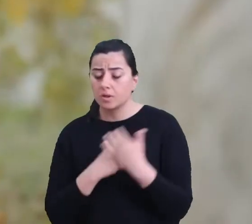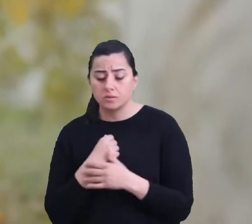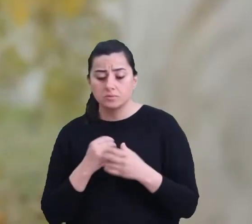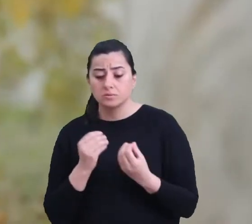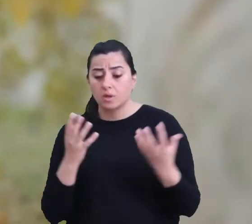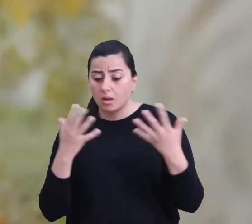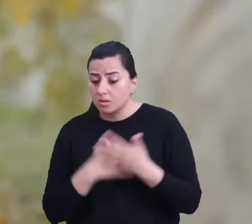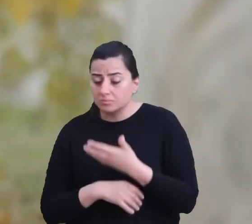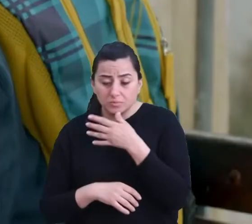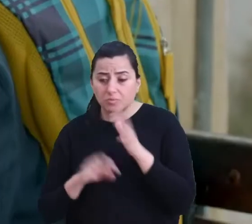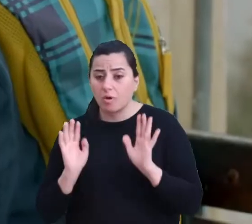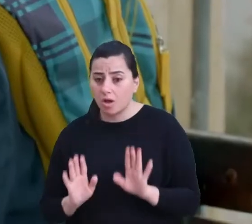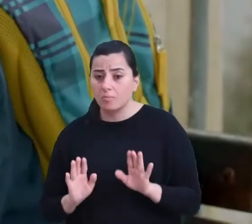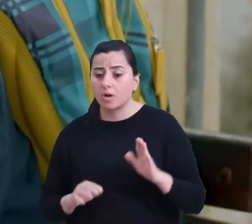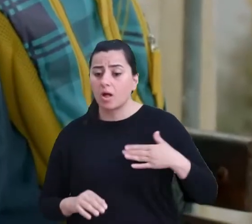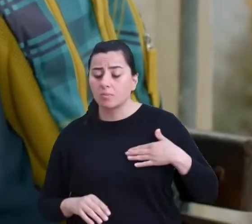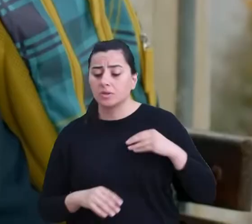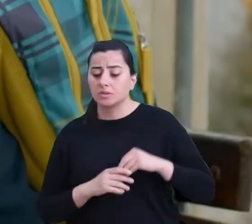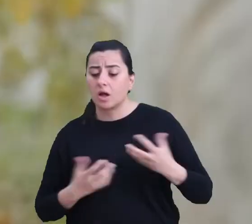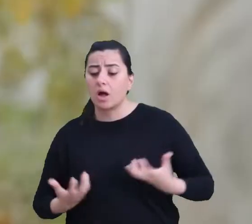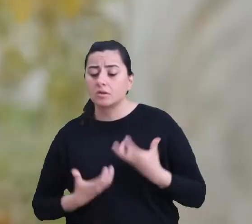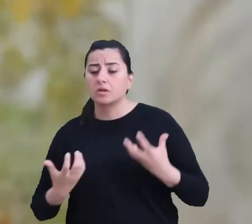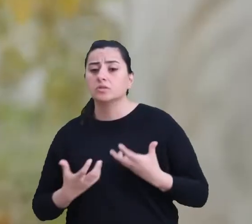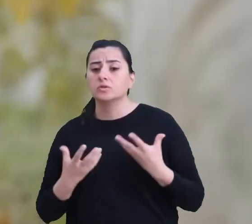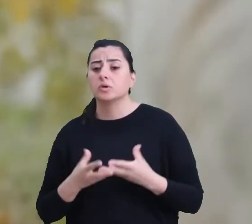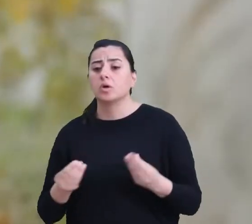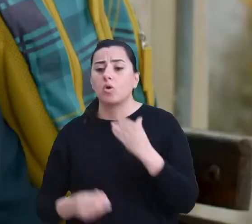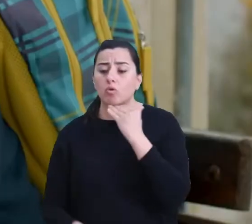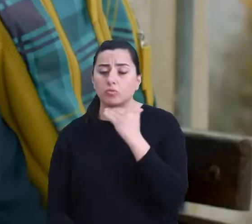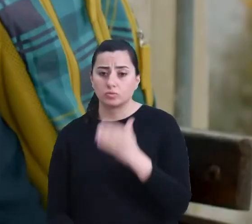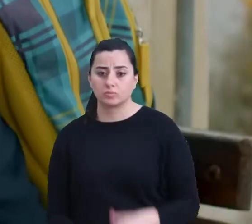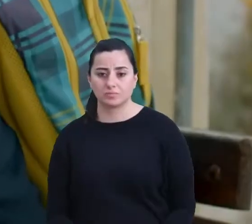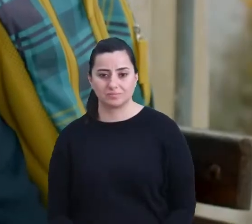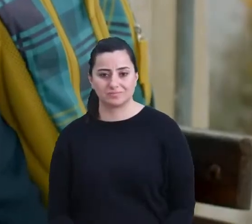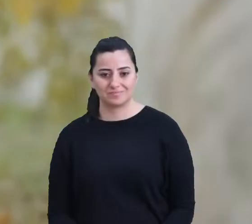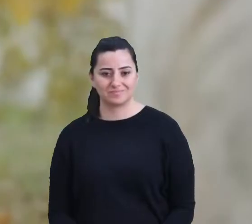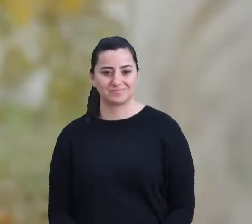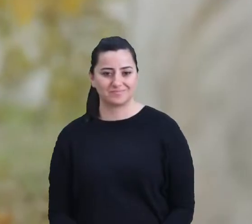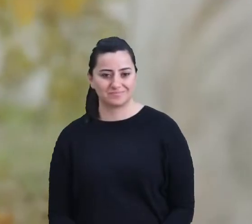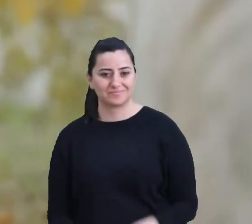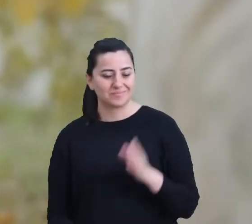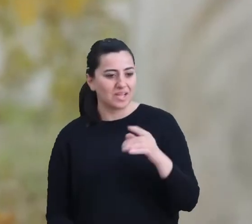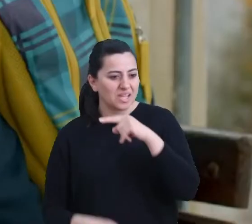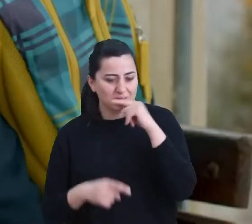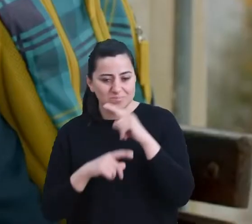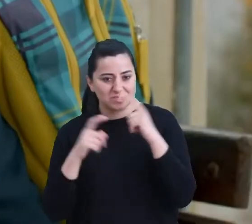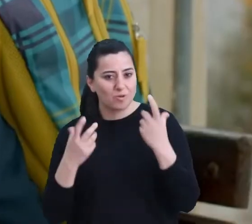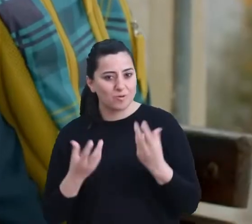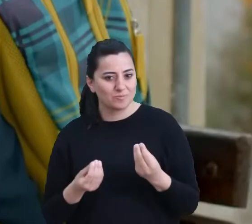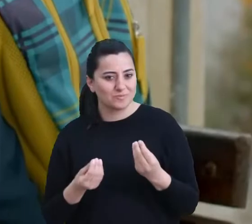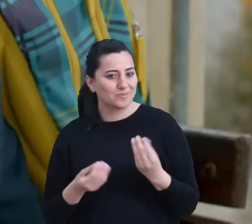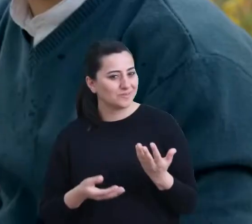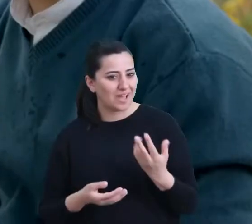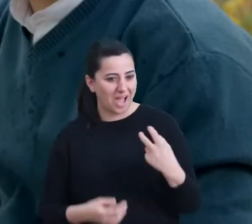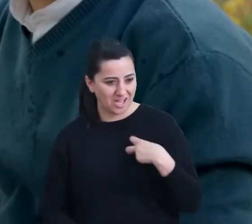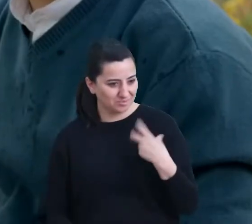Ersin ama yüreğimdeki ateş dinmiyor. Sen kıpkırmızı olmuşsun Cemil abi.